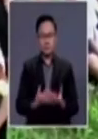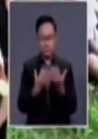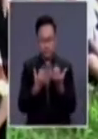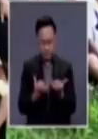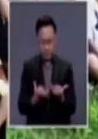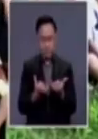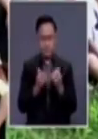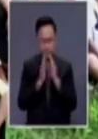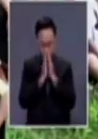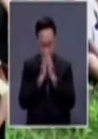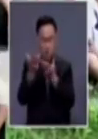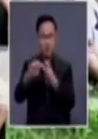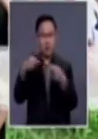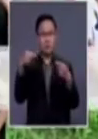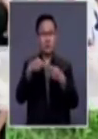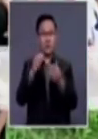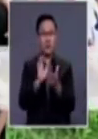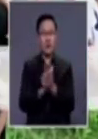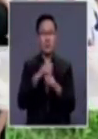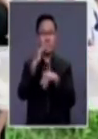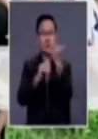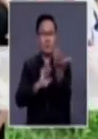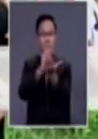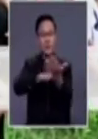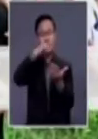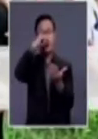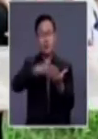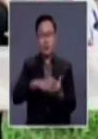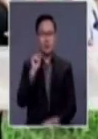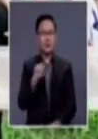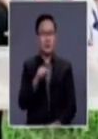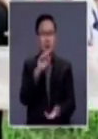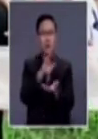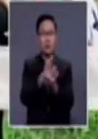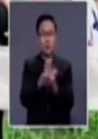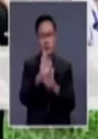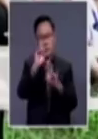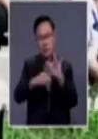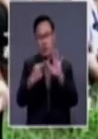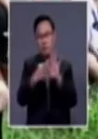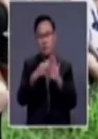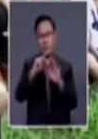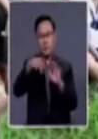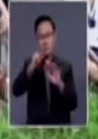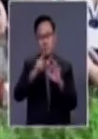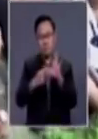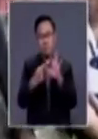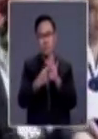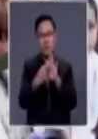ค่ะขอต้อนรับเข้าสู่รายการเดินหน้าประเทศไทยที่นี่โรงเรียนบ้านตากแดดจังหวัดพังงาค่ะ